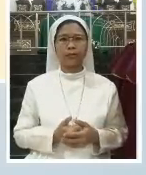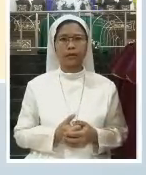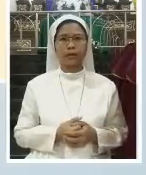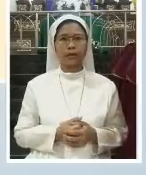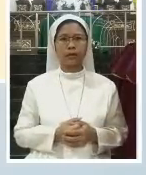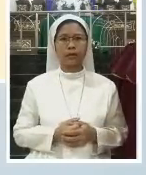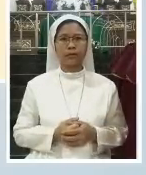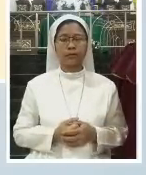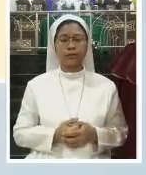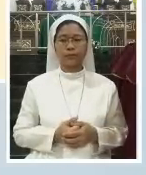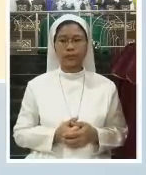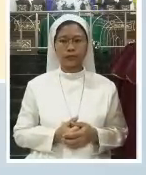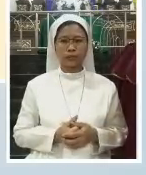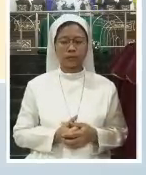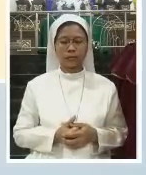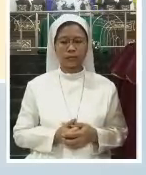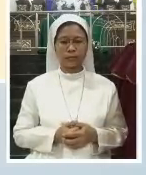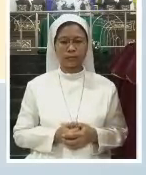tapinabayan ako.